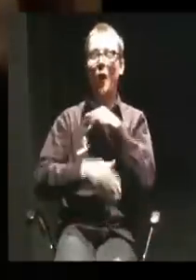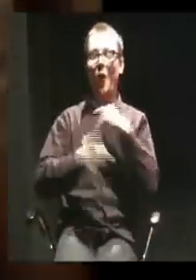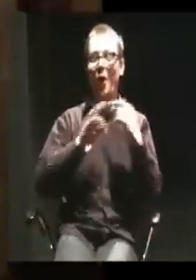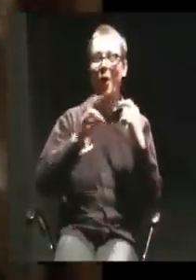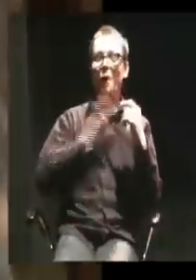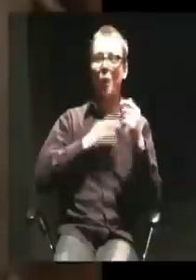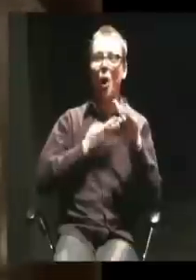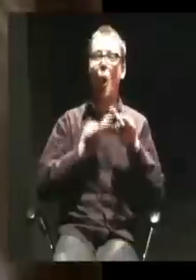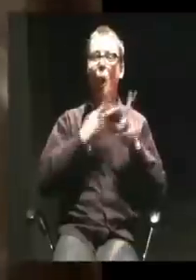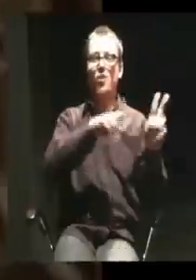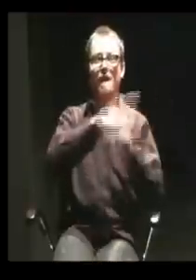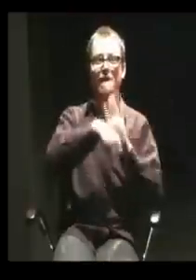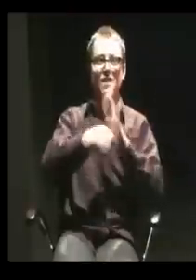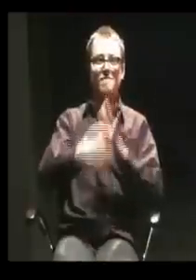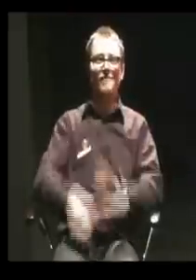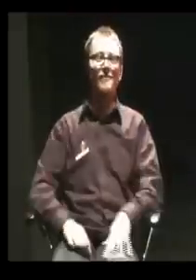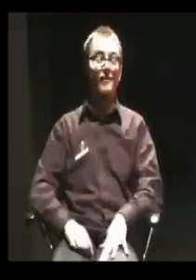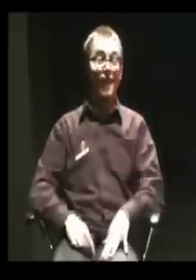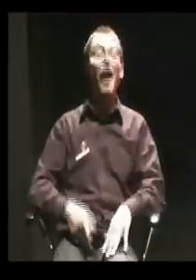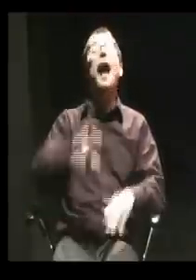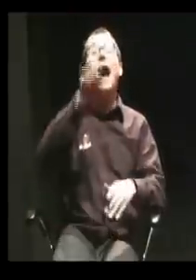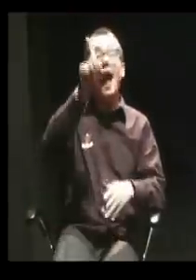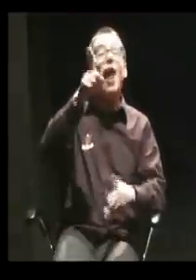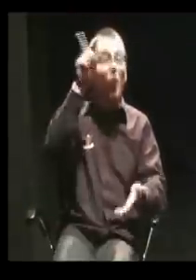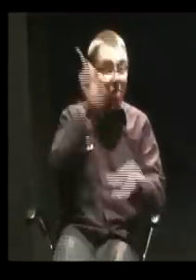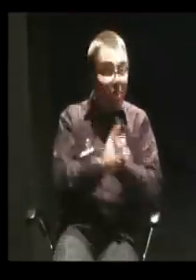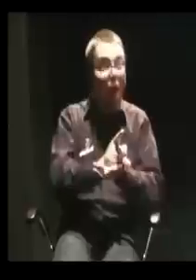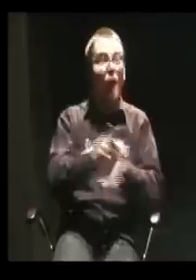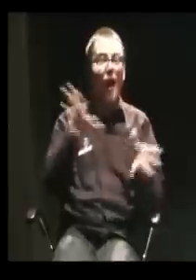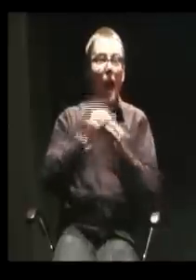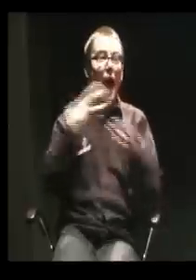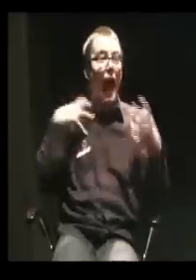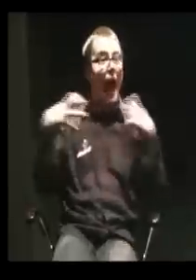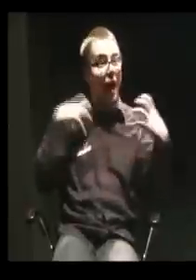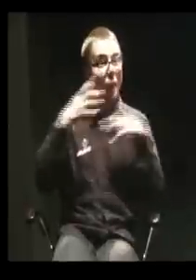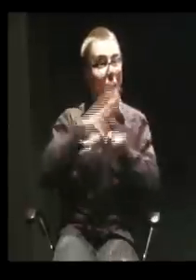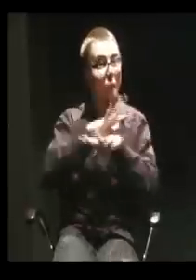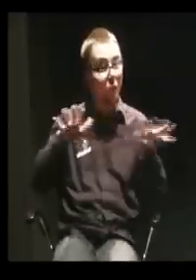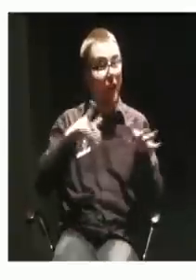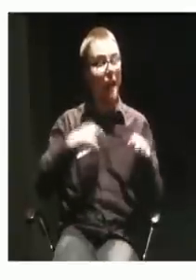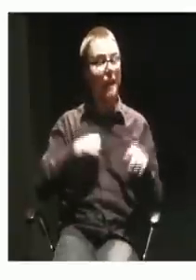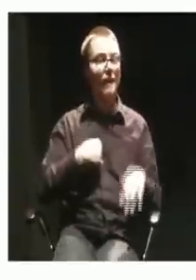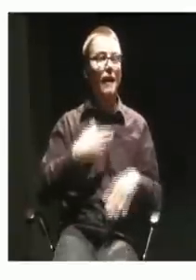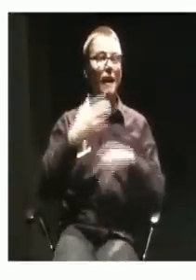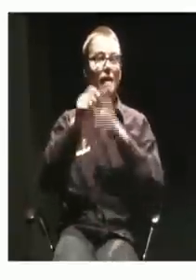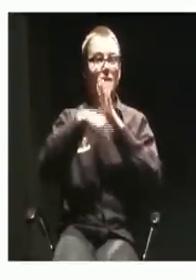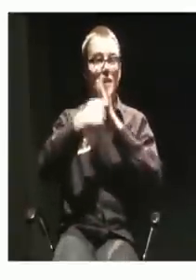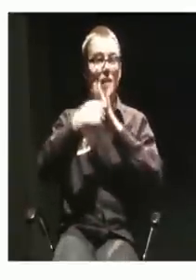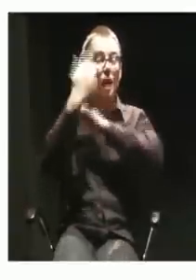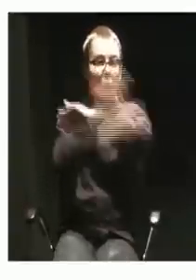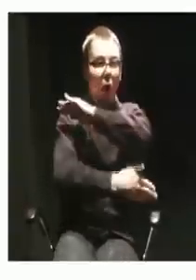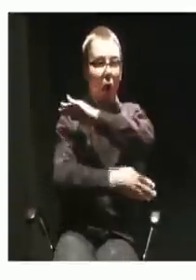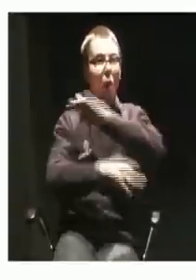Ej, wystąpiłem? Wystąpiłem, mało tego. Jestem w napisach końcowych.